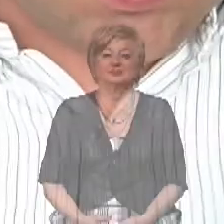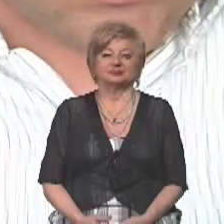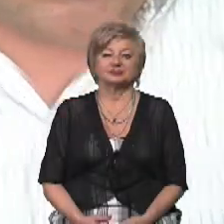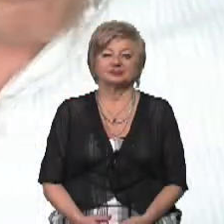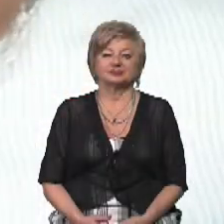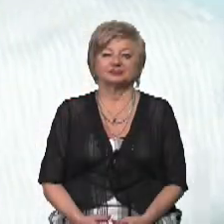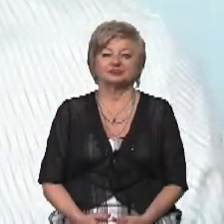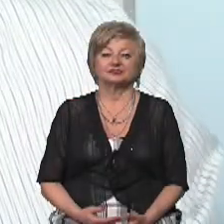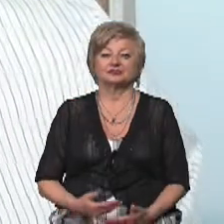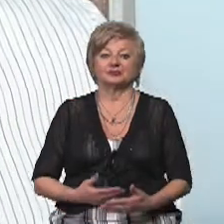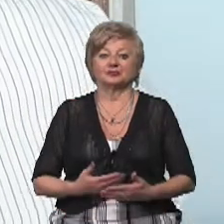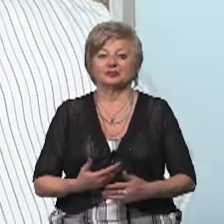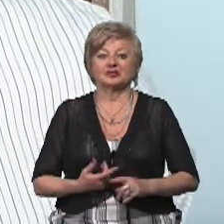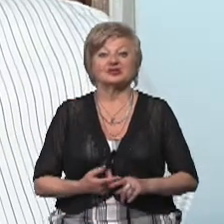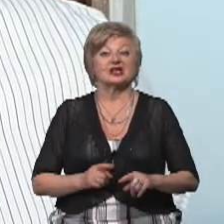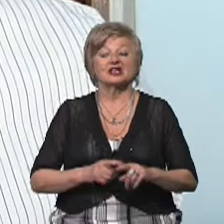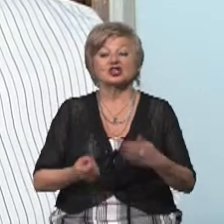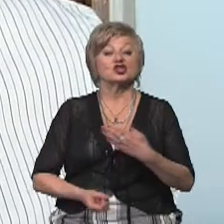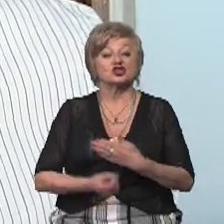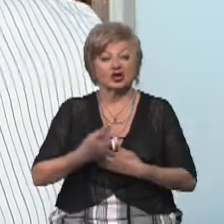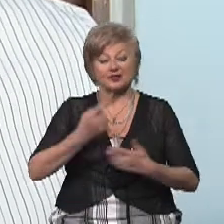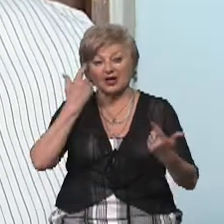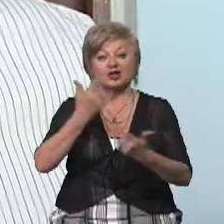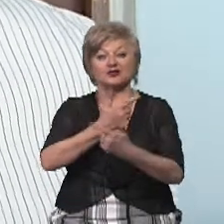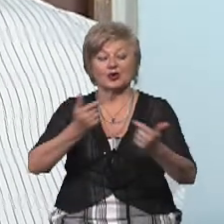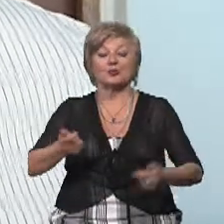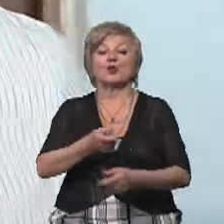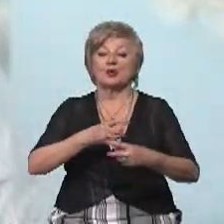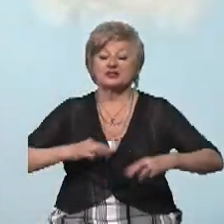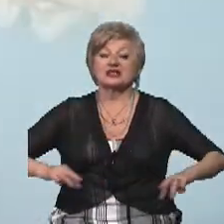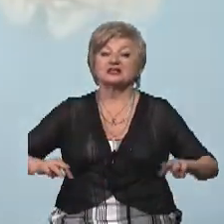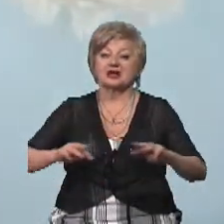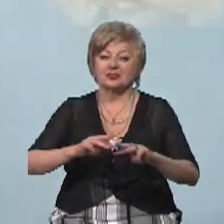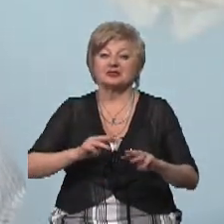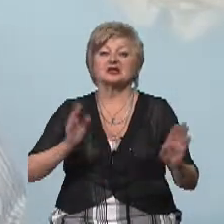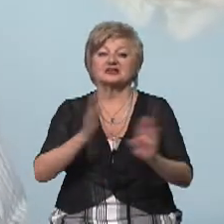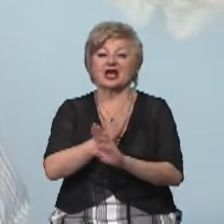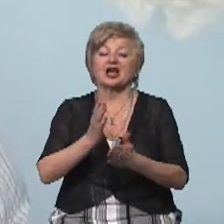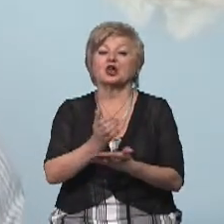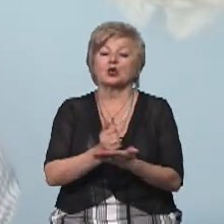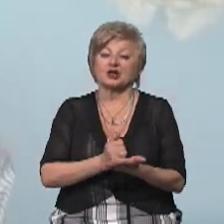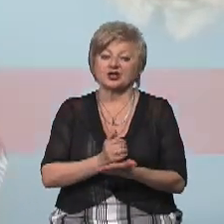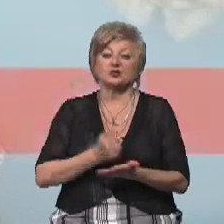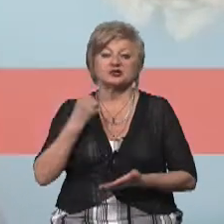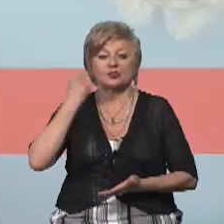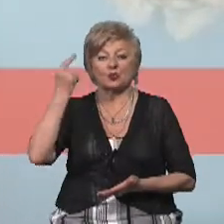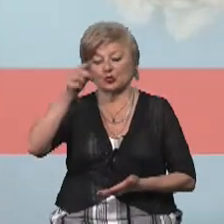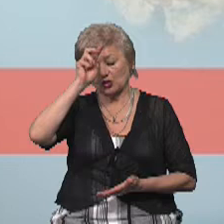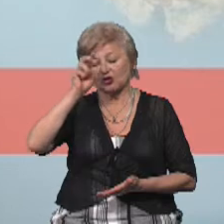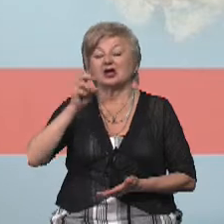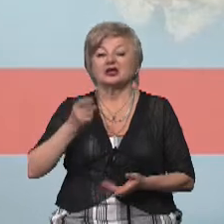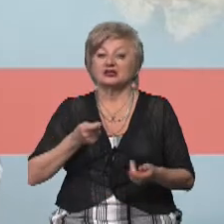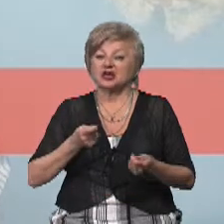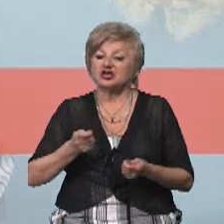З відкритих джерел інформація Департаменту екології та природних ресурсів Запорізької обласної держави стало відомо